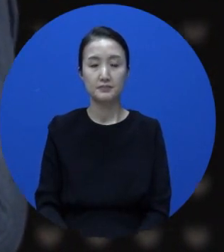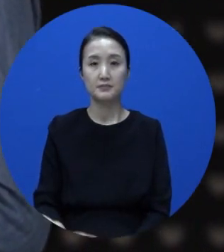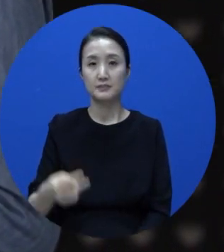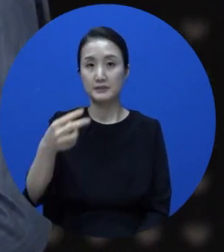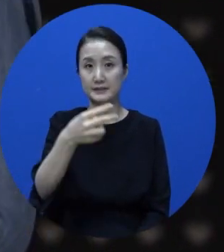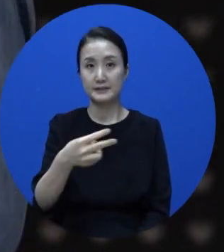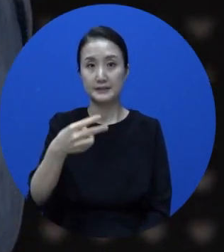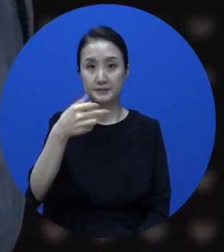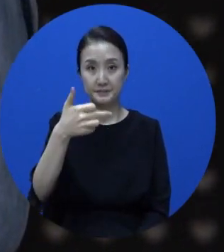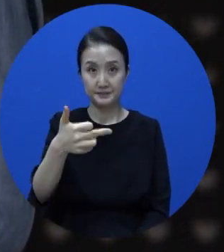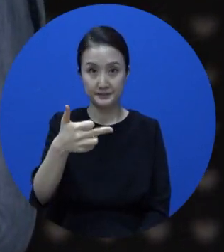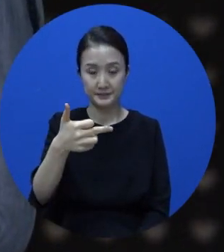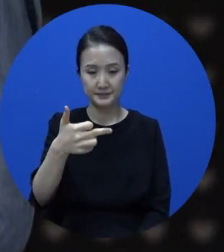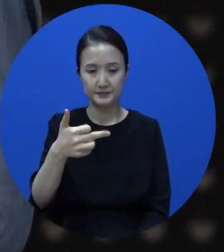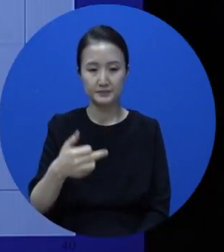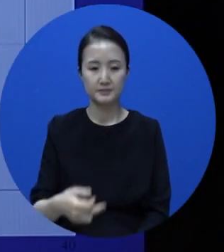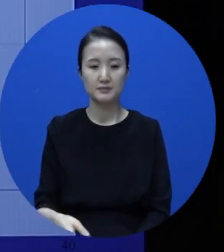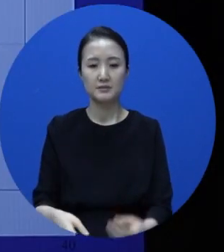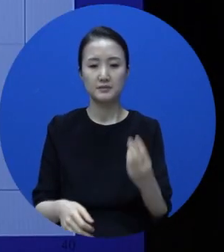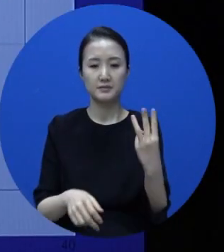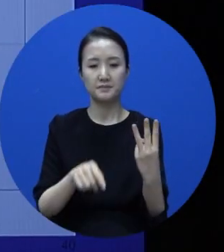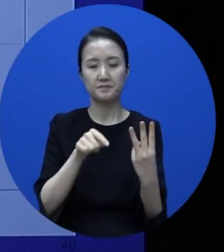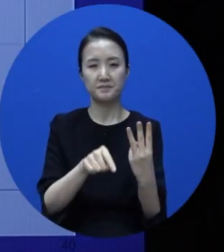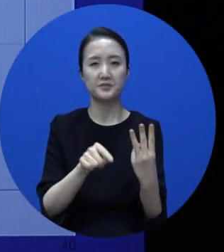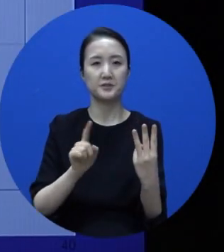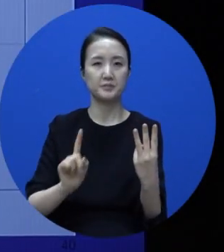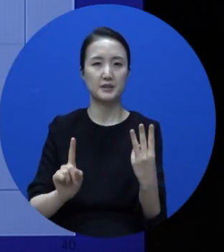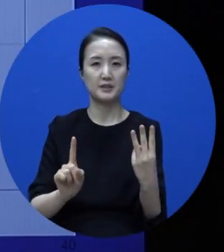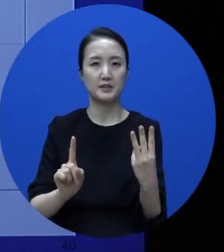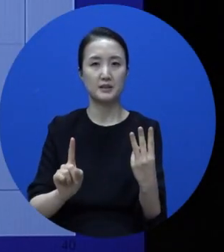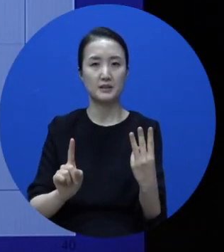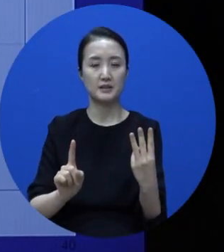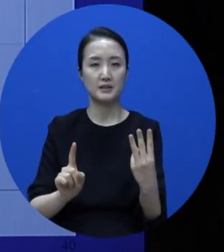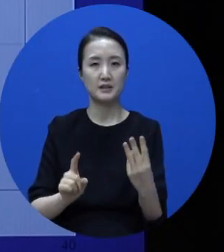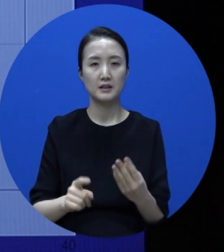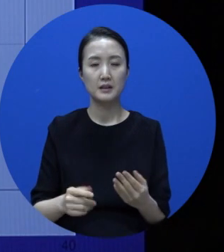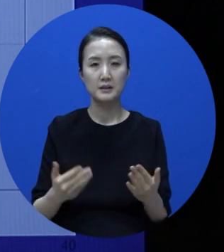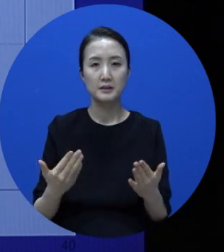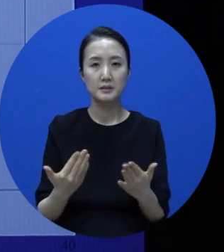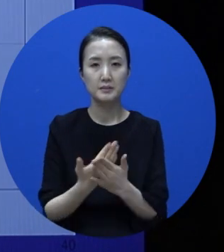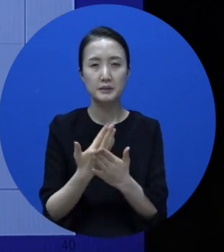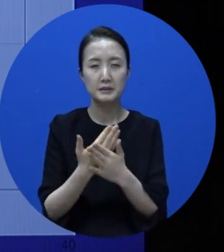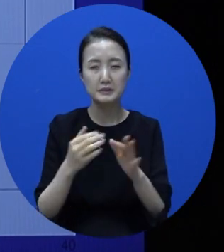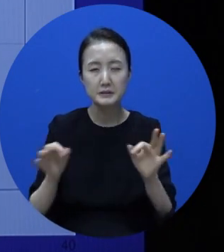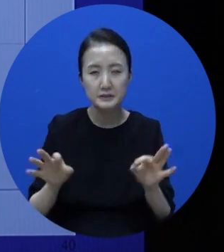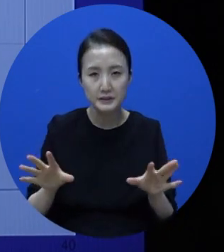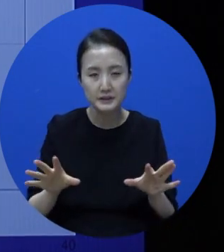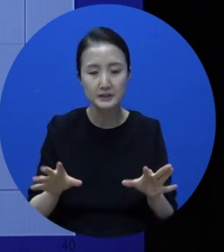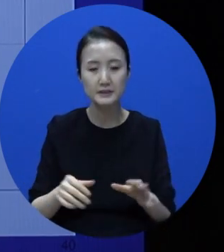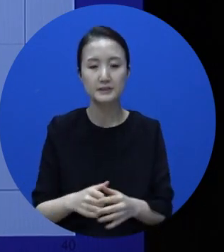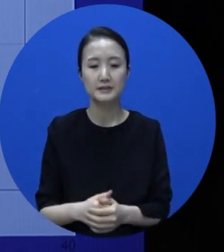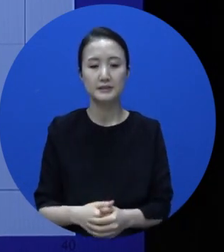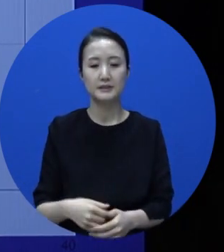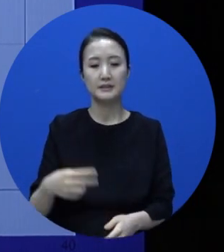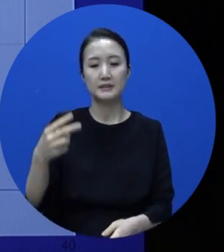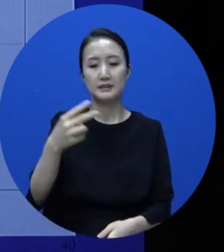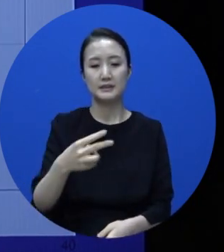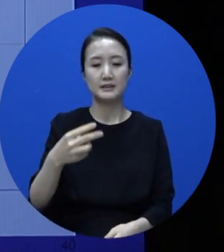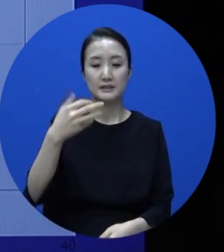차이가 없습니다 보시면 2017년 은 3.1 반짝 성장하는 해요